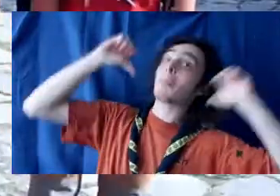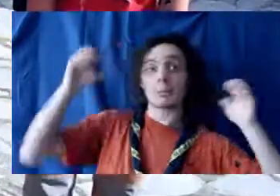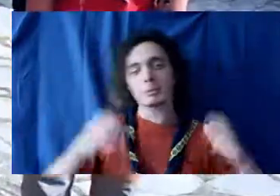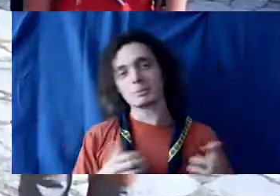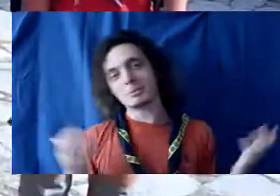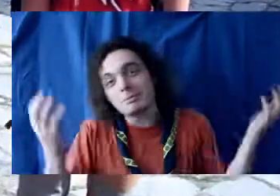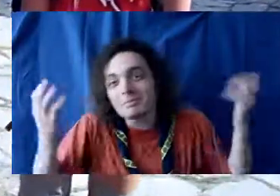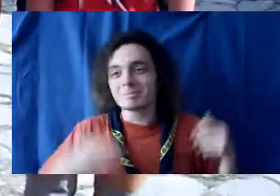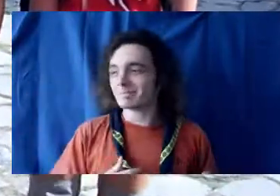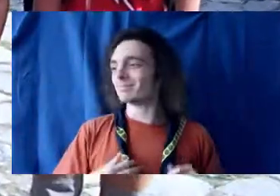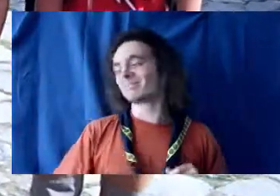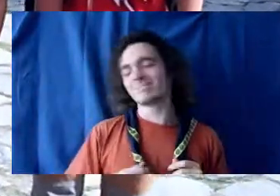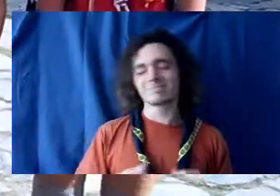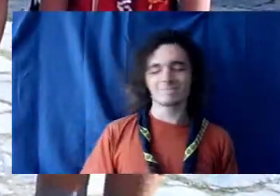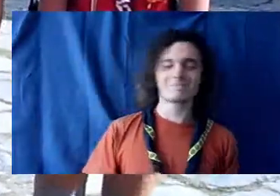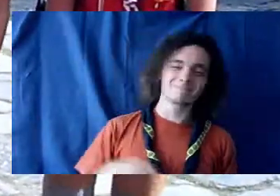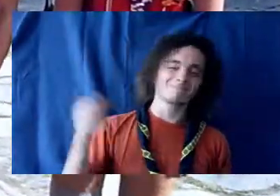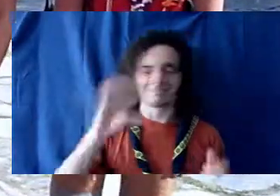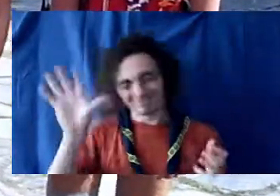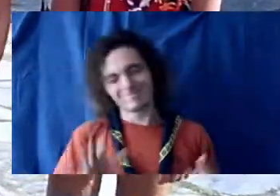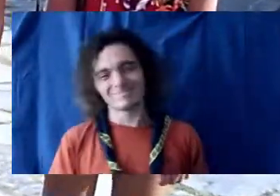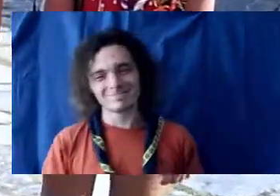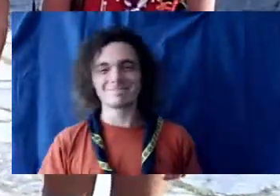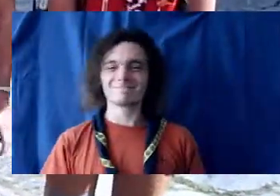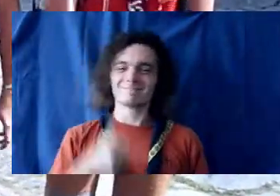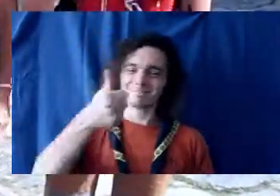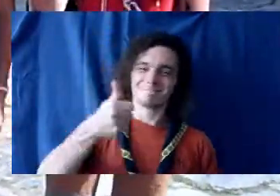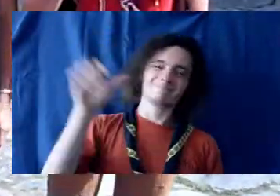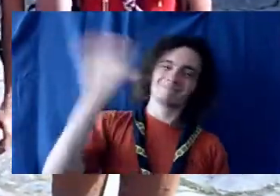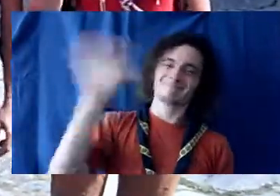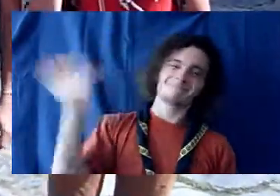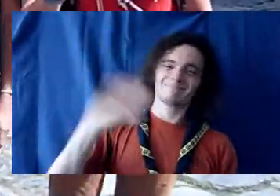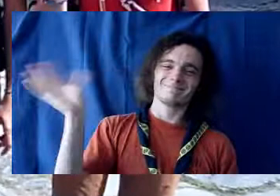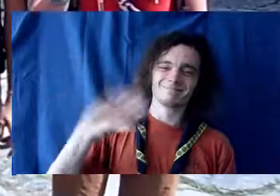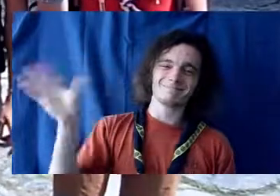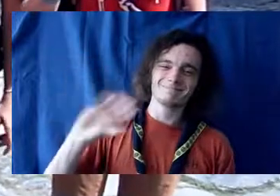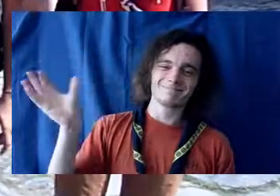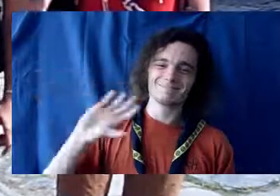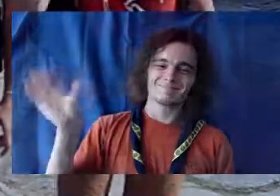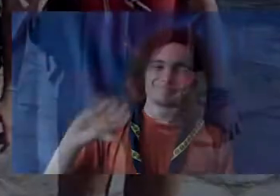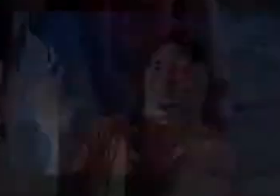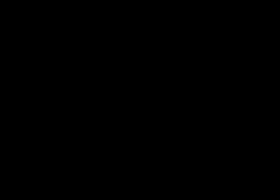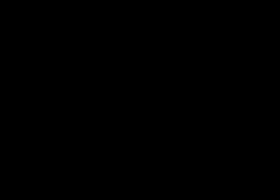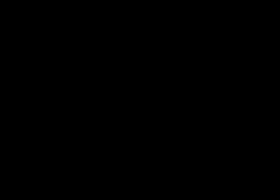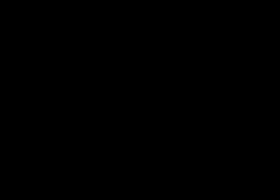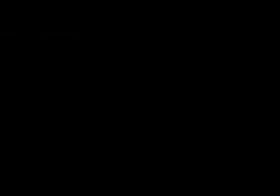zmokli a ještě něco, takže my vás všichni zdravíme. Ahoj.